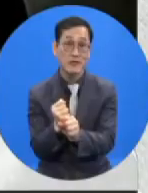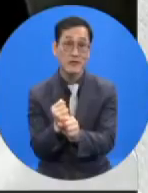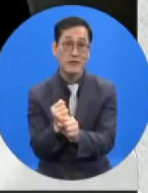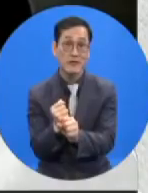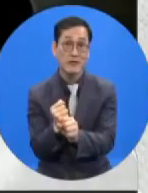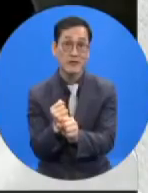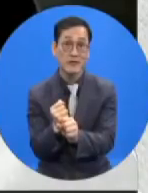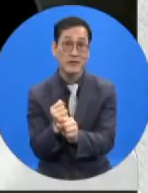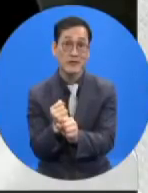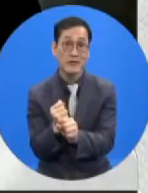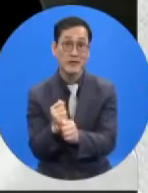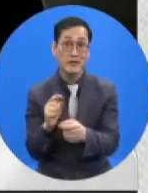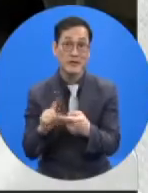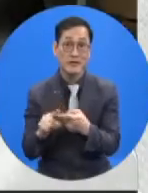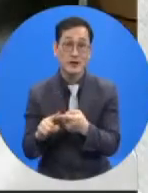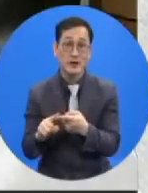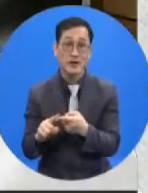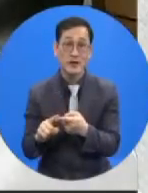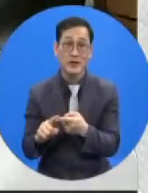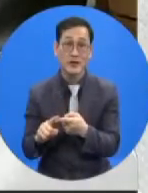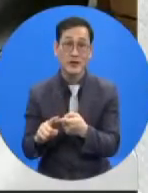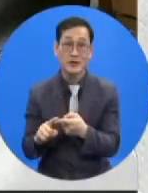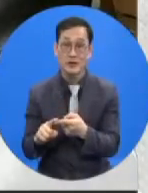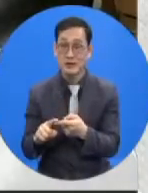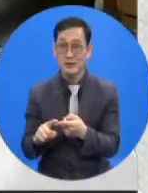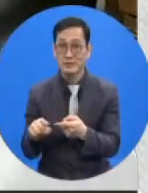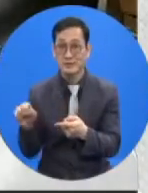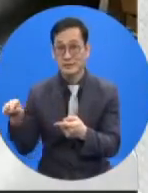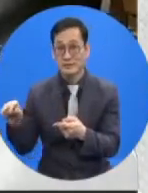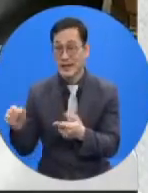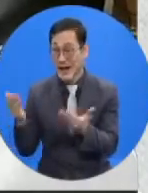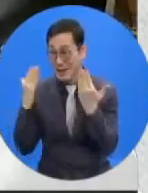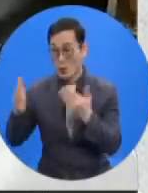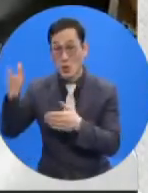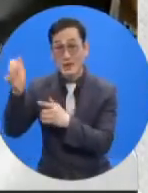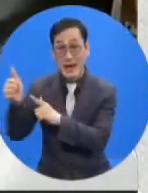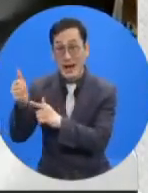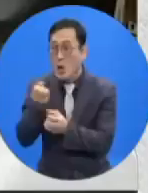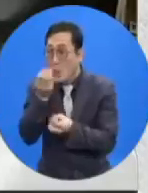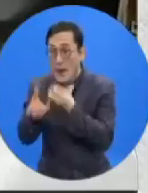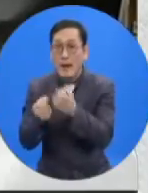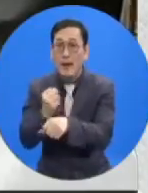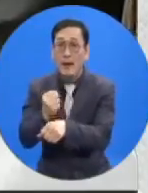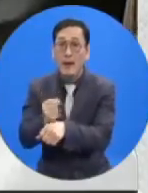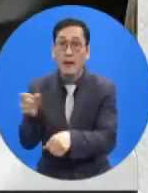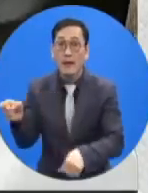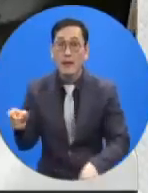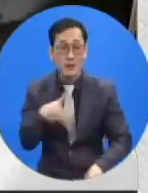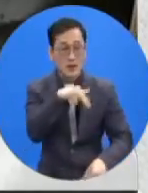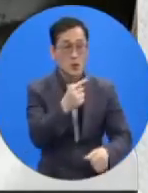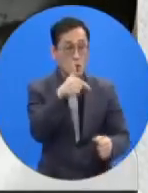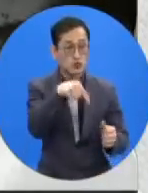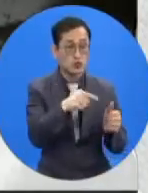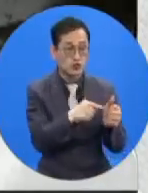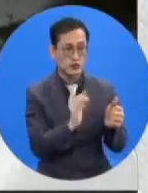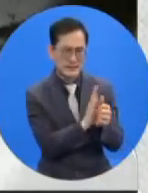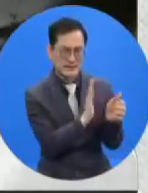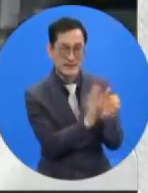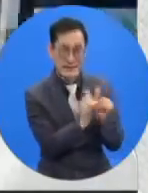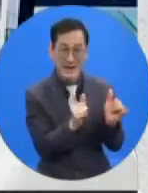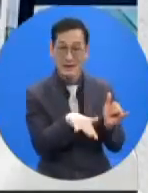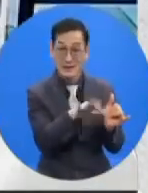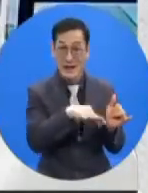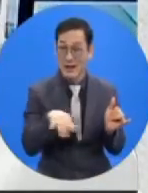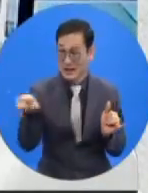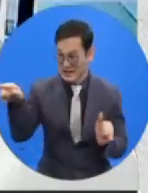총장의 법정 증언을 통해서 확인이 됐잖아요. 그때도 많은 조국 지지자들 또 정경심 지지자들